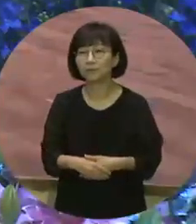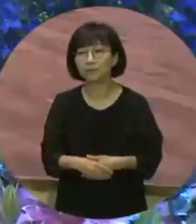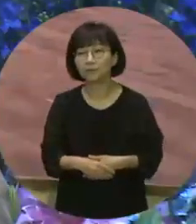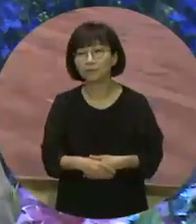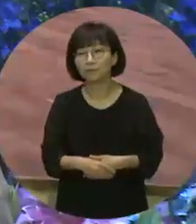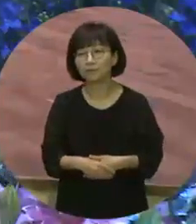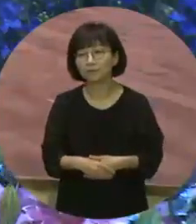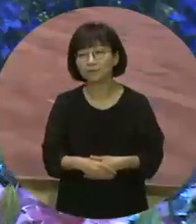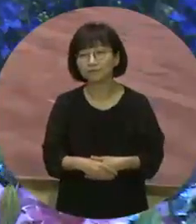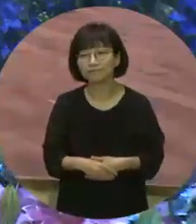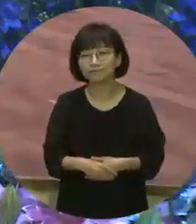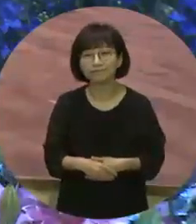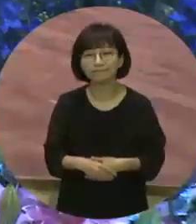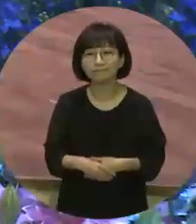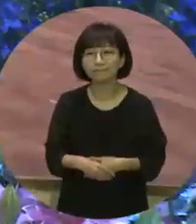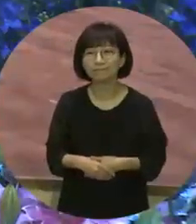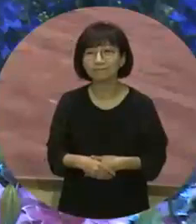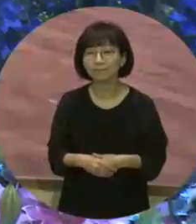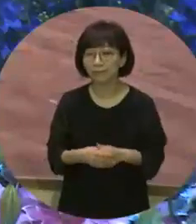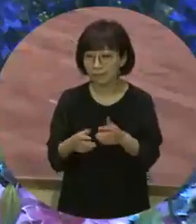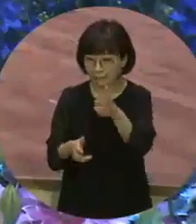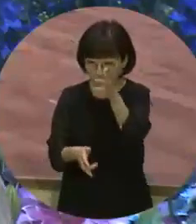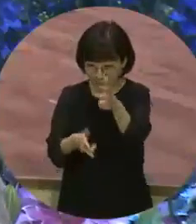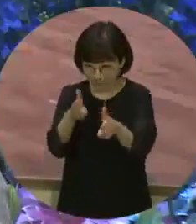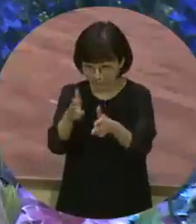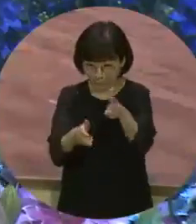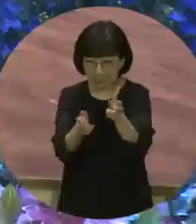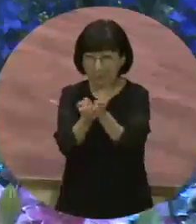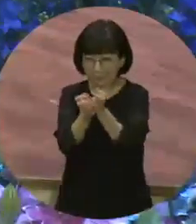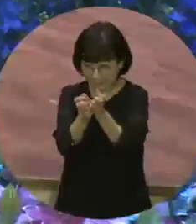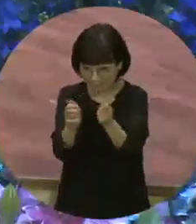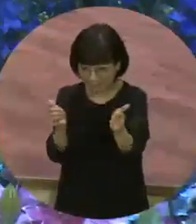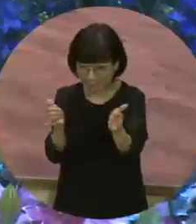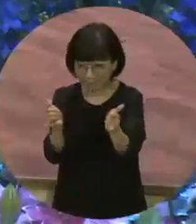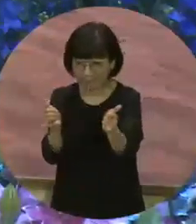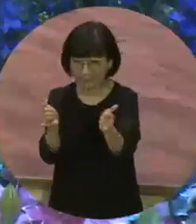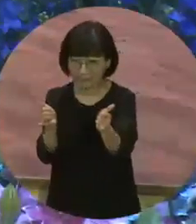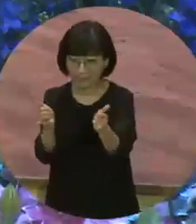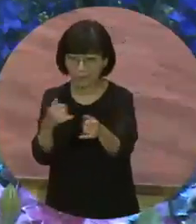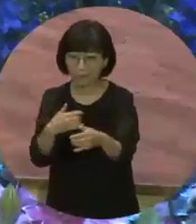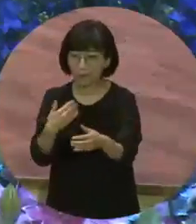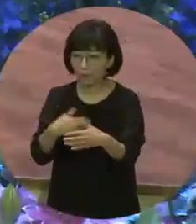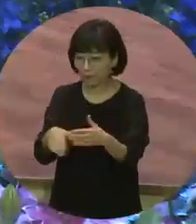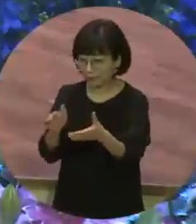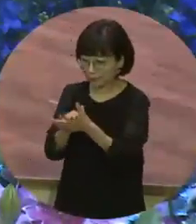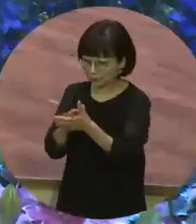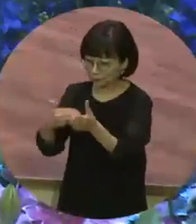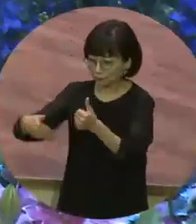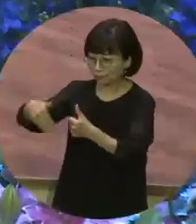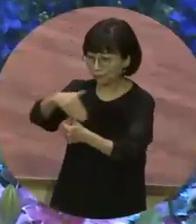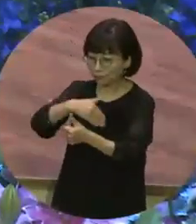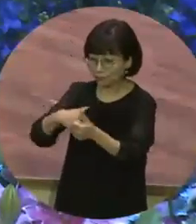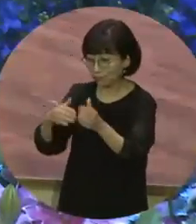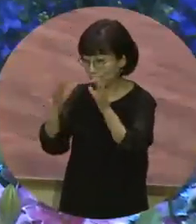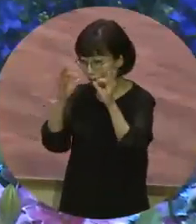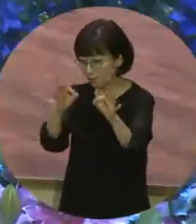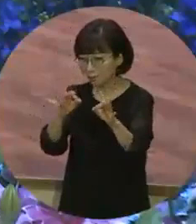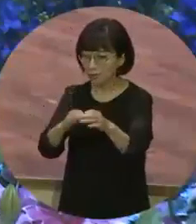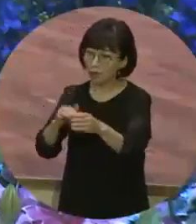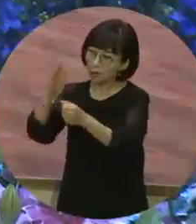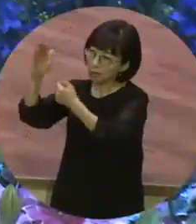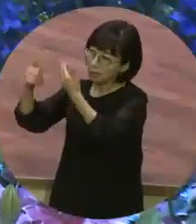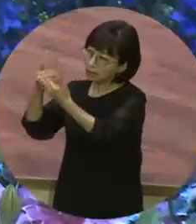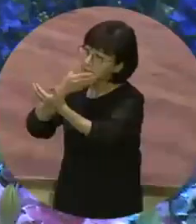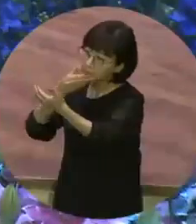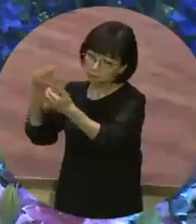그러니까 이 사업을 하는 분들도 같은 업종의 사람들이 볼 때 저 사람은 진짜 하나님 믿더니